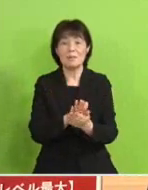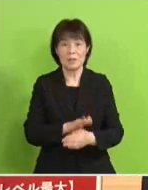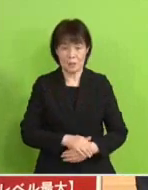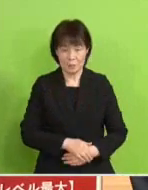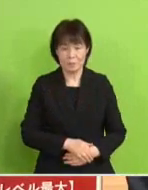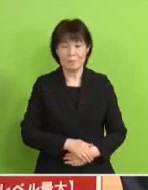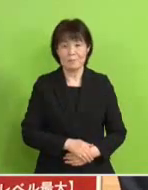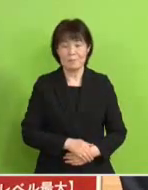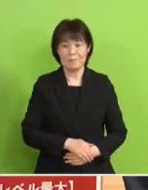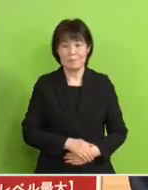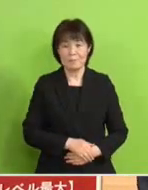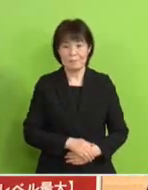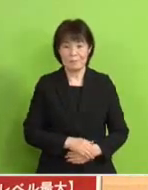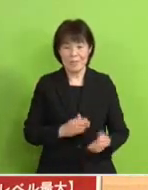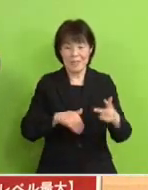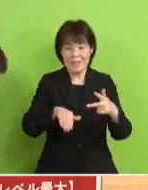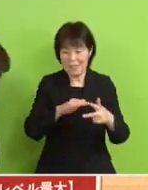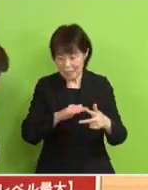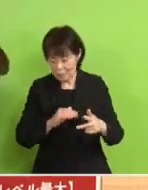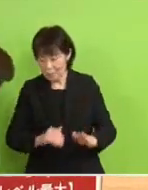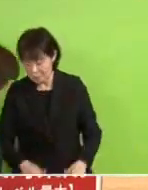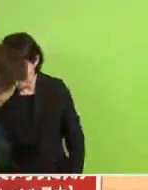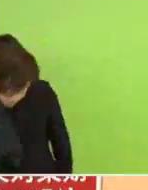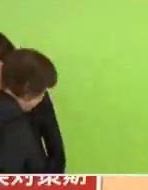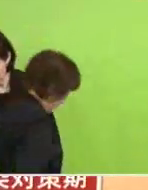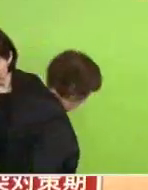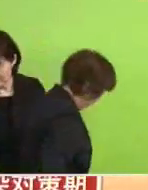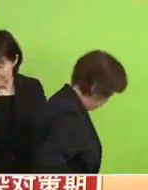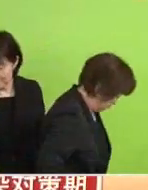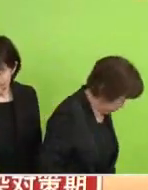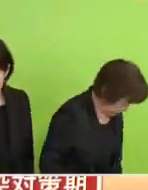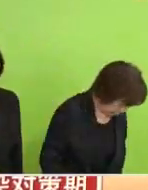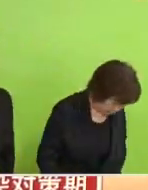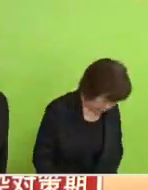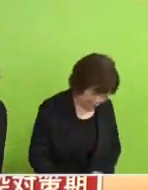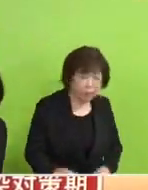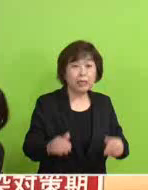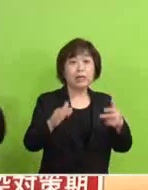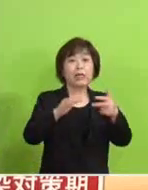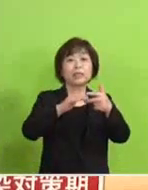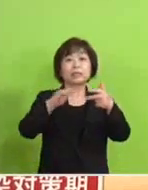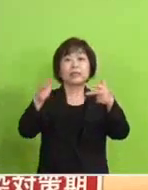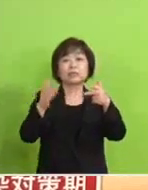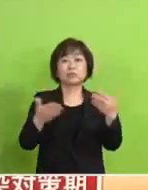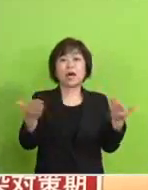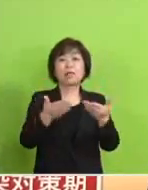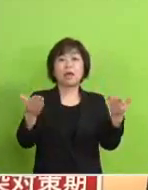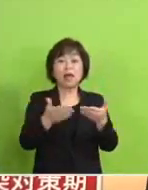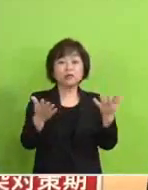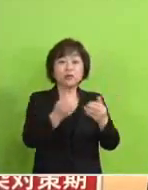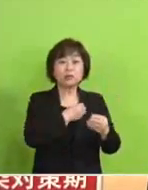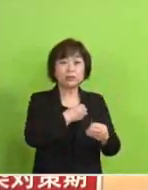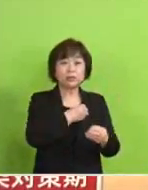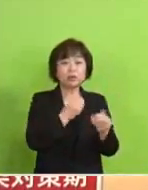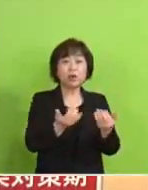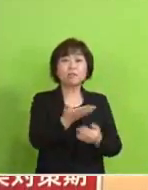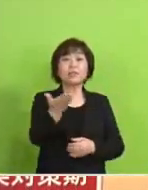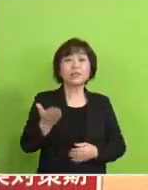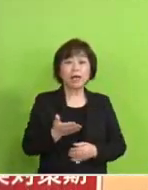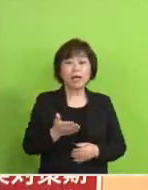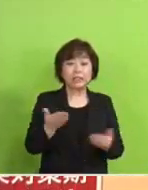。施設で働く職員の皆さん方がいかに仕事